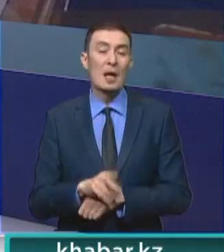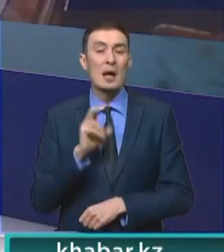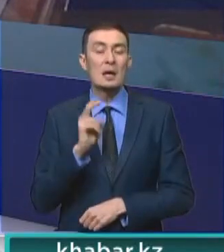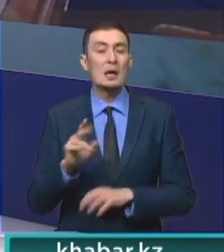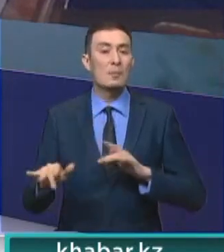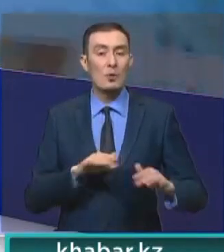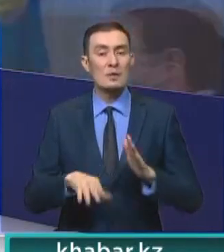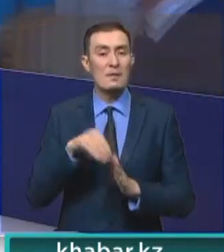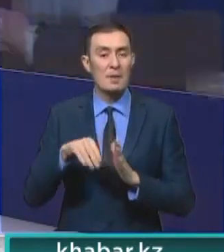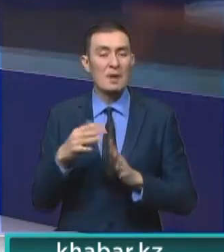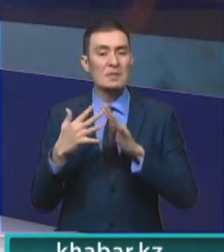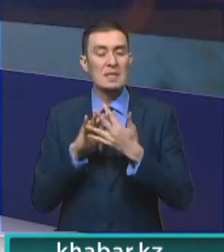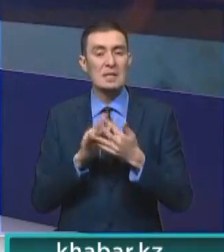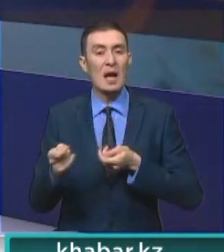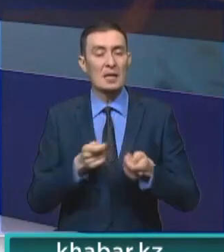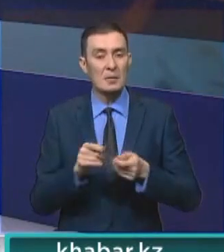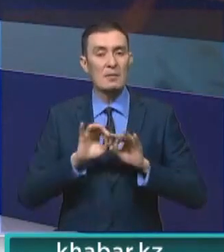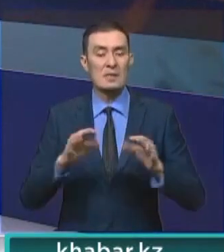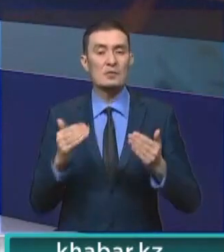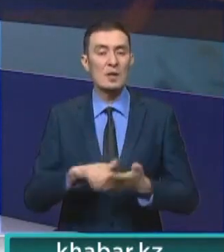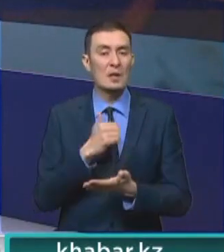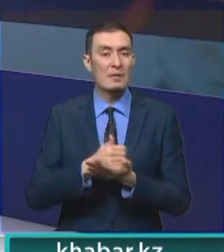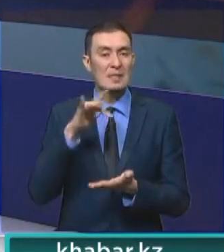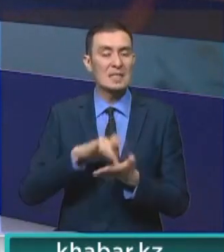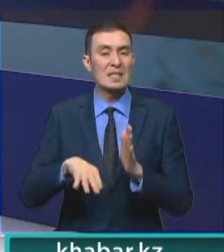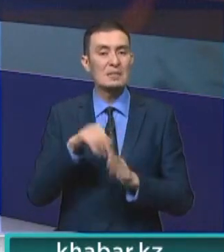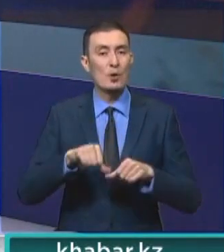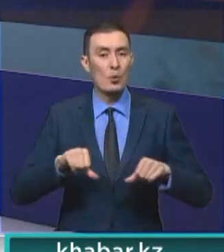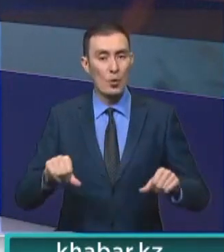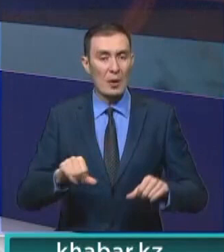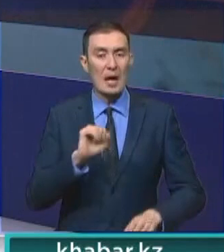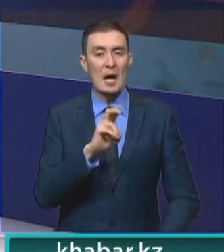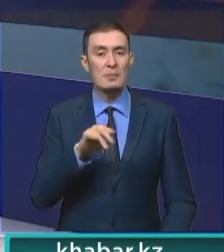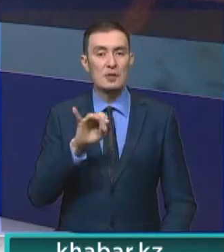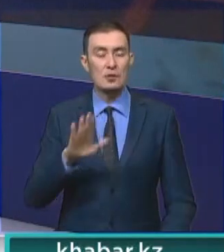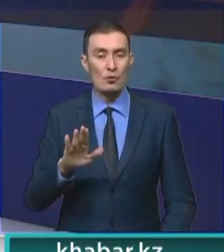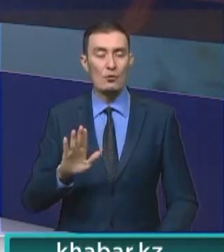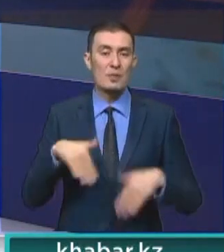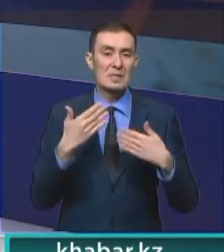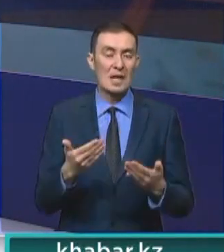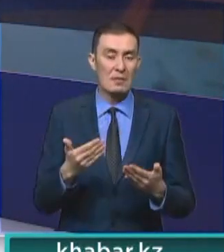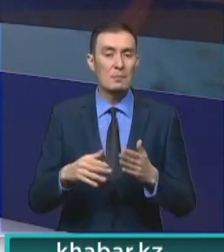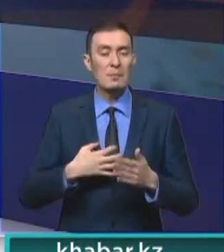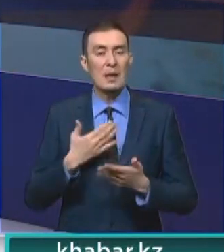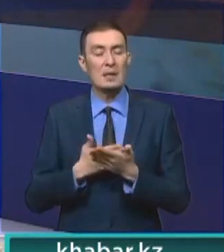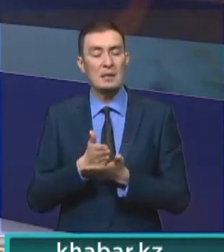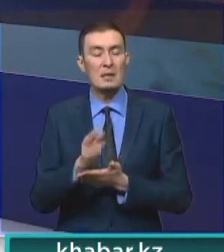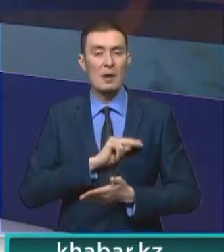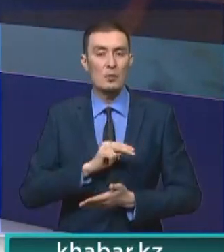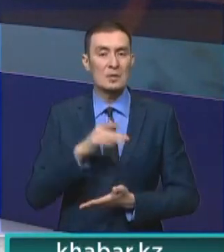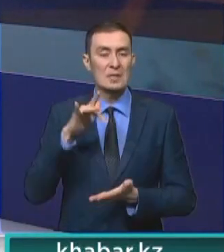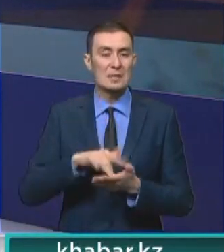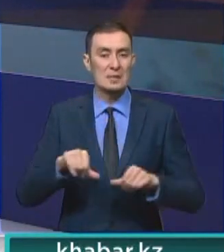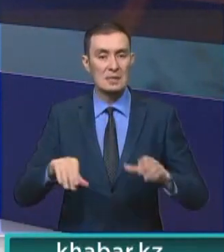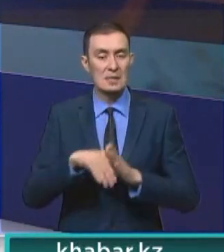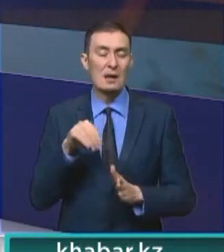как проходят выборы сельских акимов президента рассказал глава центризбиркома нурлан абдиров представил приоритет в работе цика в